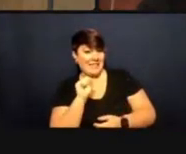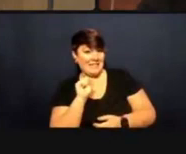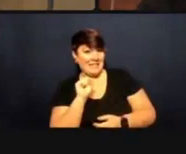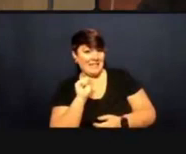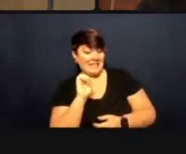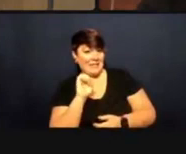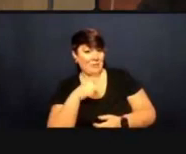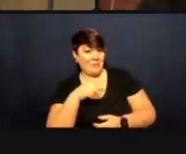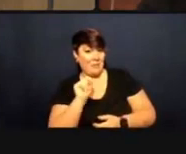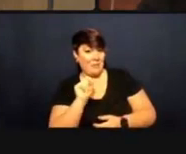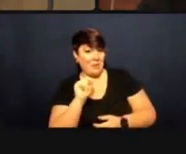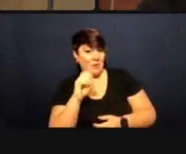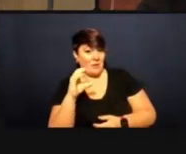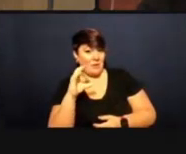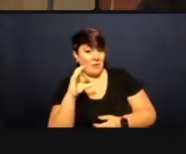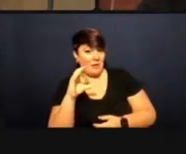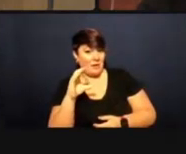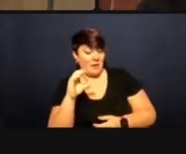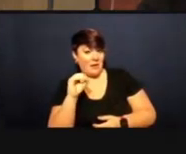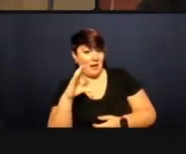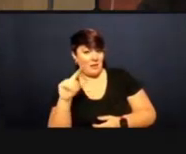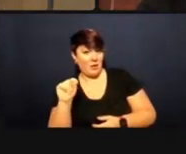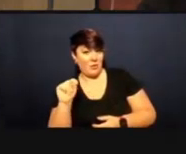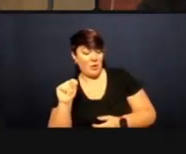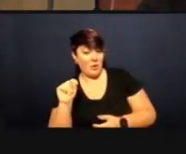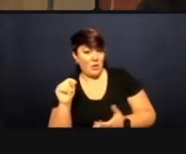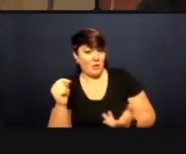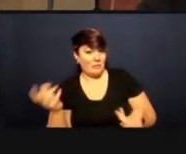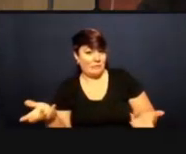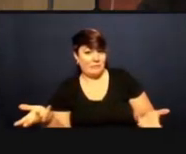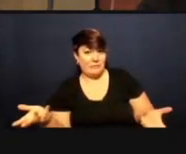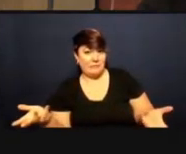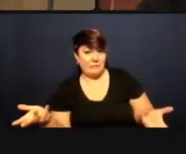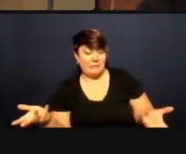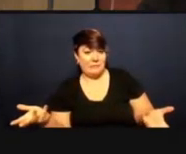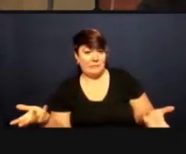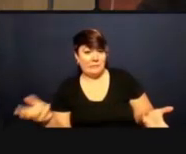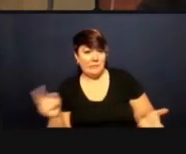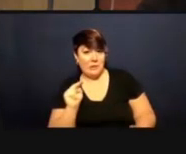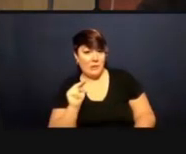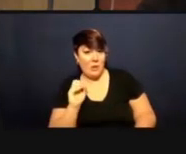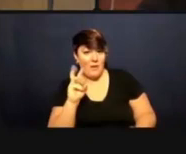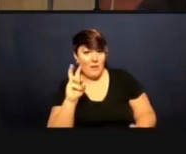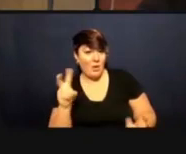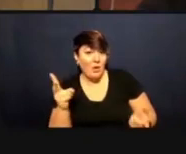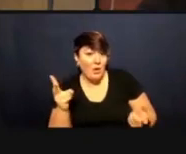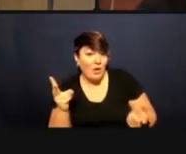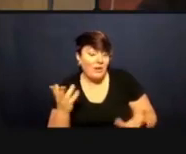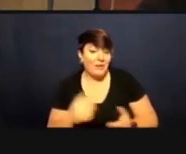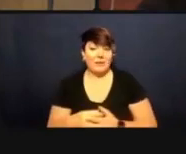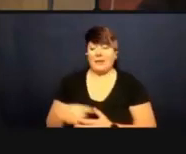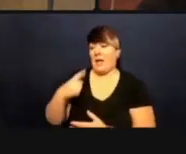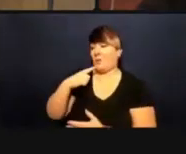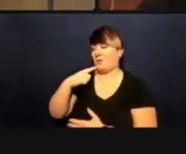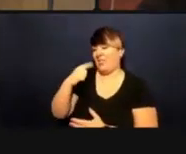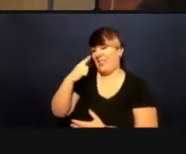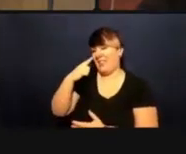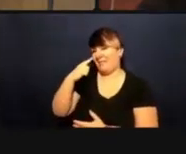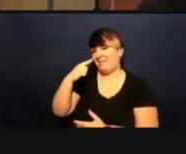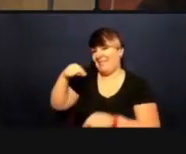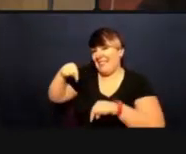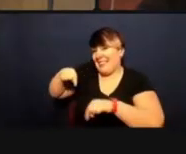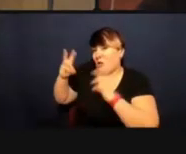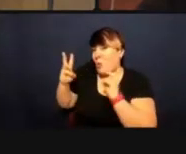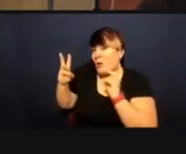hali ilivyo au hatua ambazo mmeweza kupiga kuhusiana na matengenezo. Je, nitawaambia